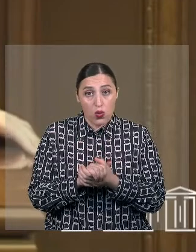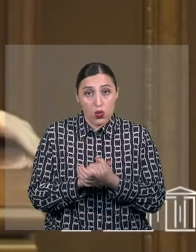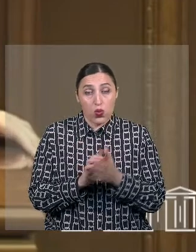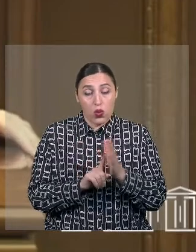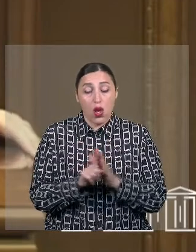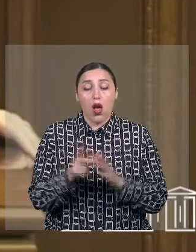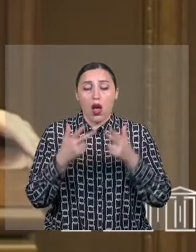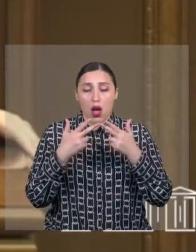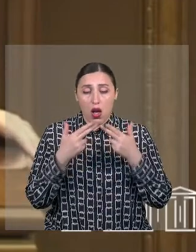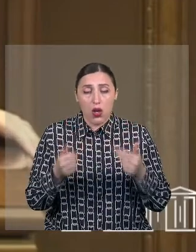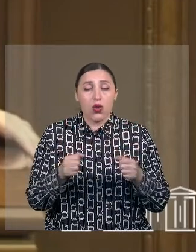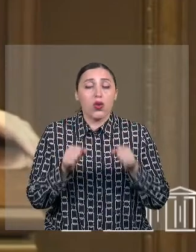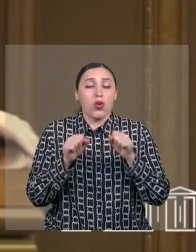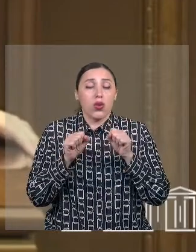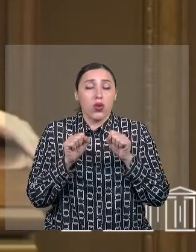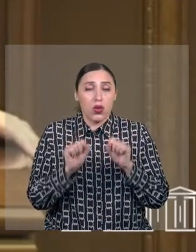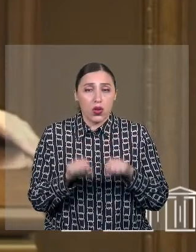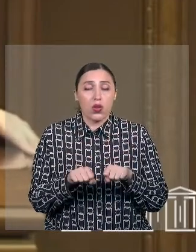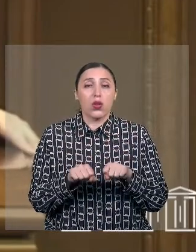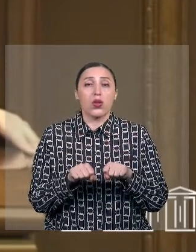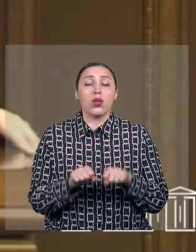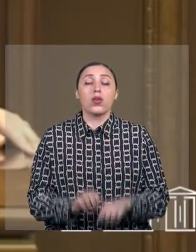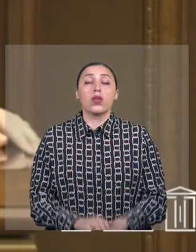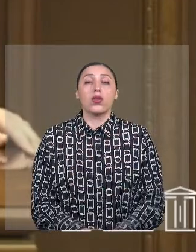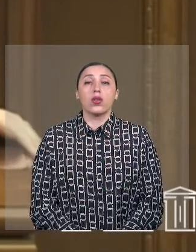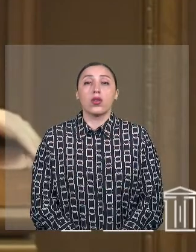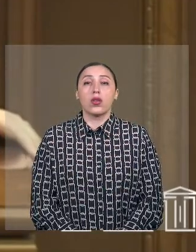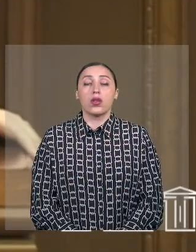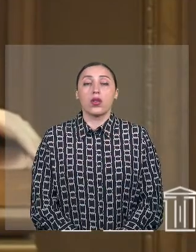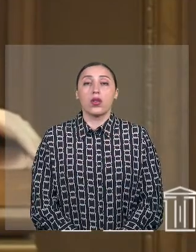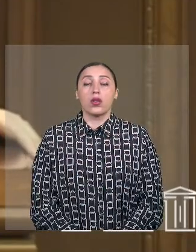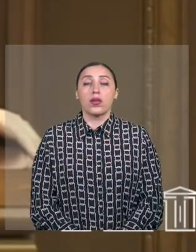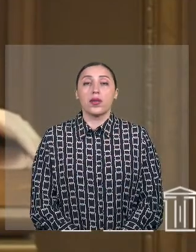Այո, իհարկե խաղաղությունը հնարավոր է,